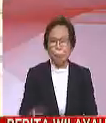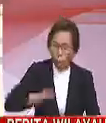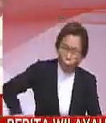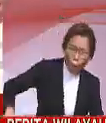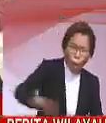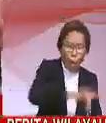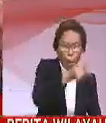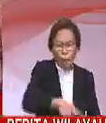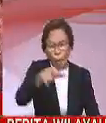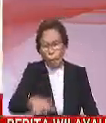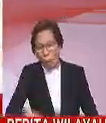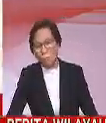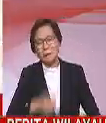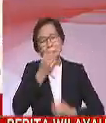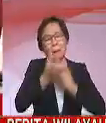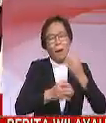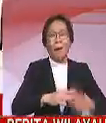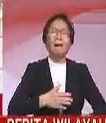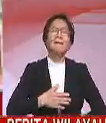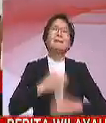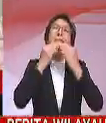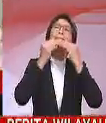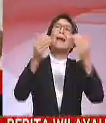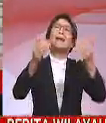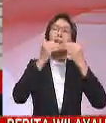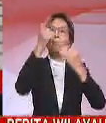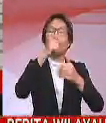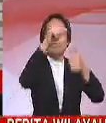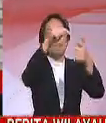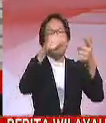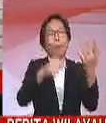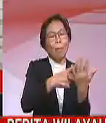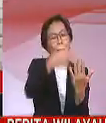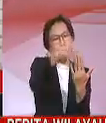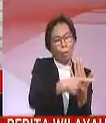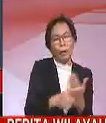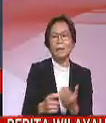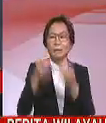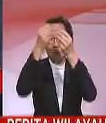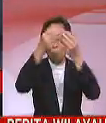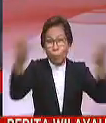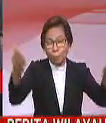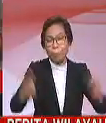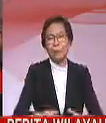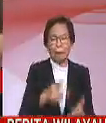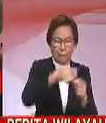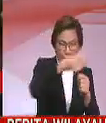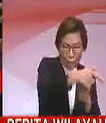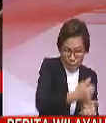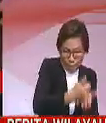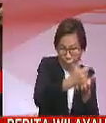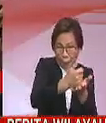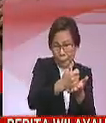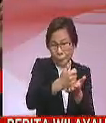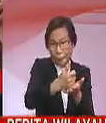Rata-rata penduduk Kuching yang ditemui menzahirkan rasa syukur atas beberapa inisiatif yang diumumkan. Antaranya bayaran bantuan